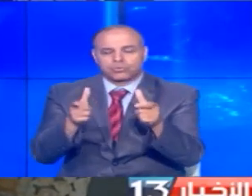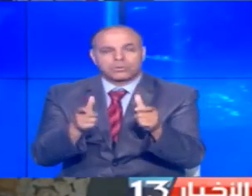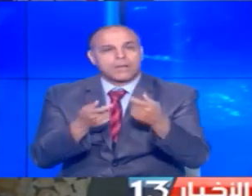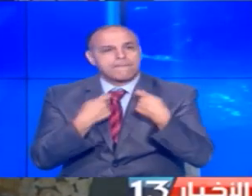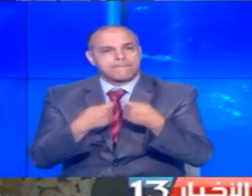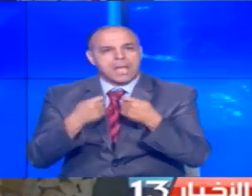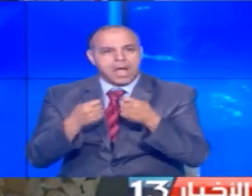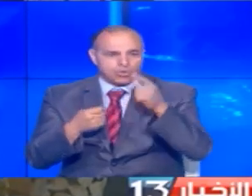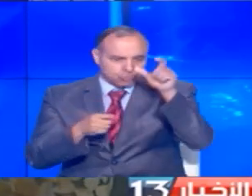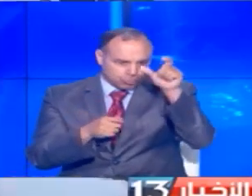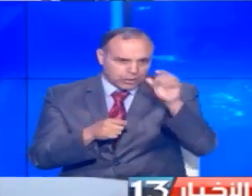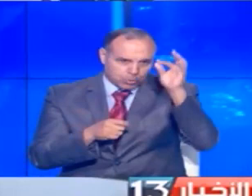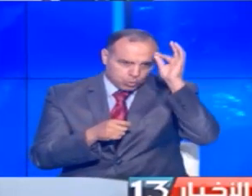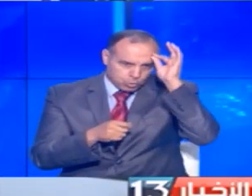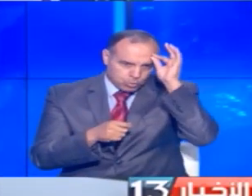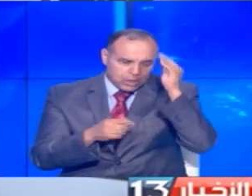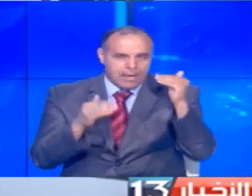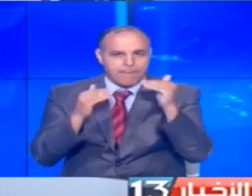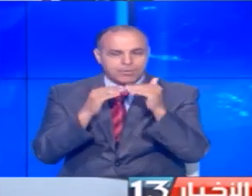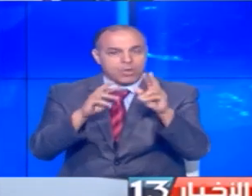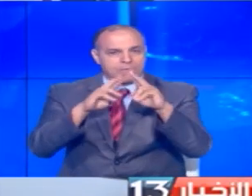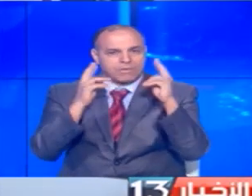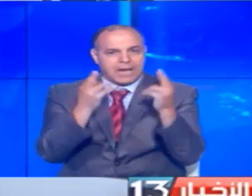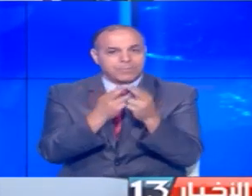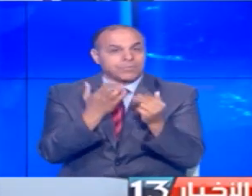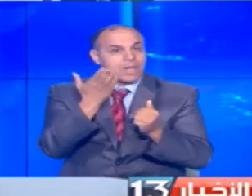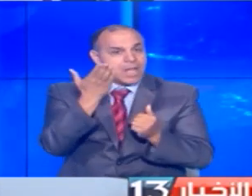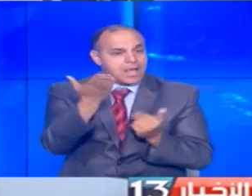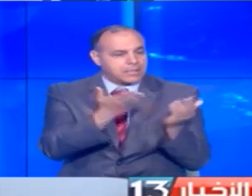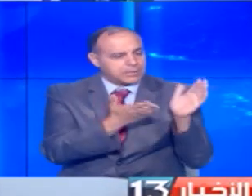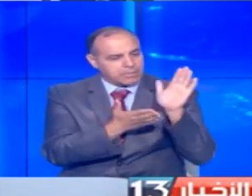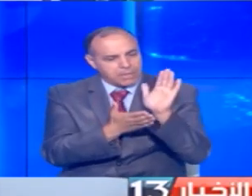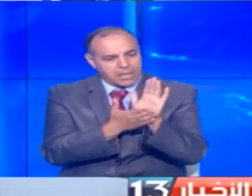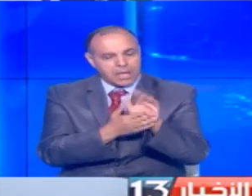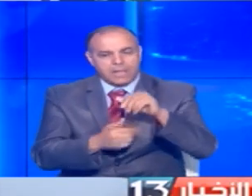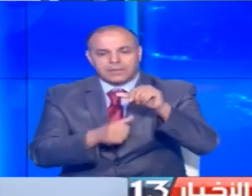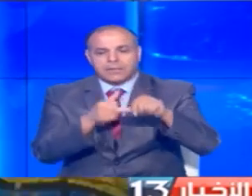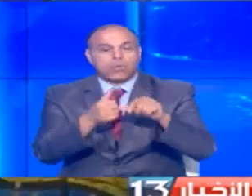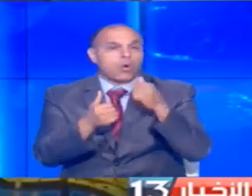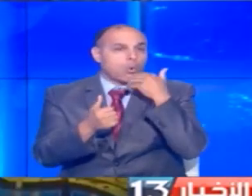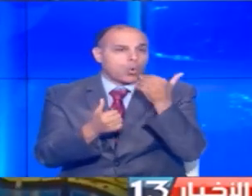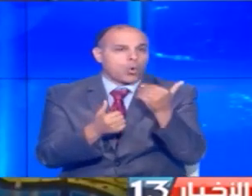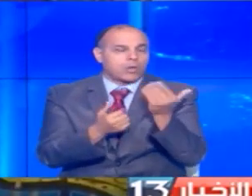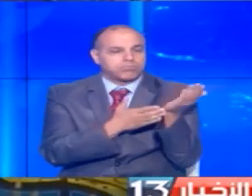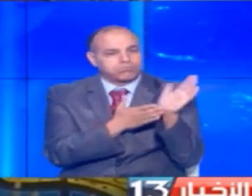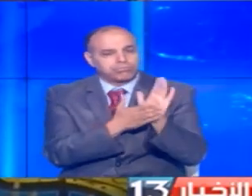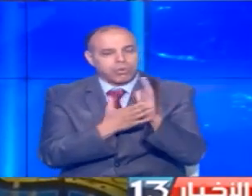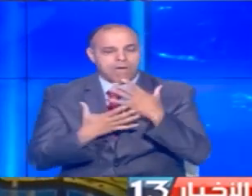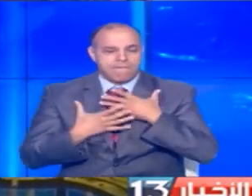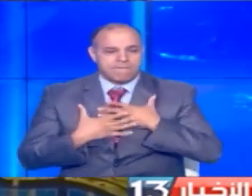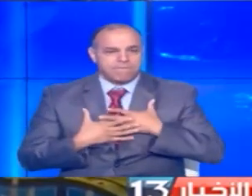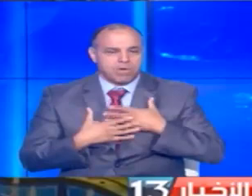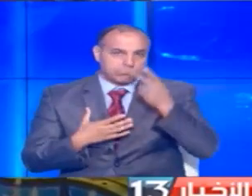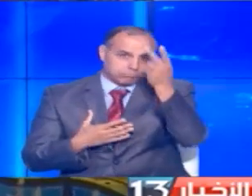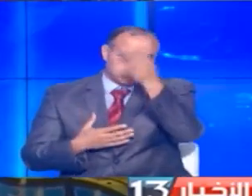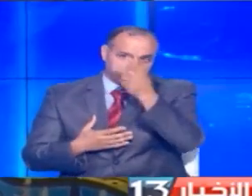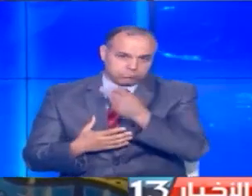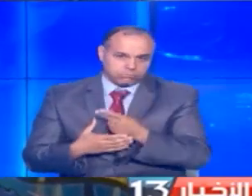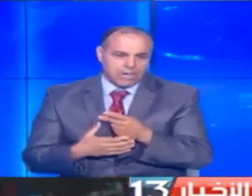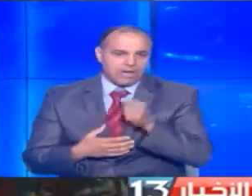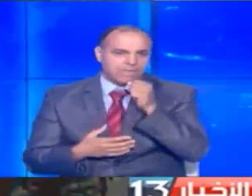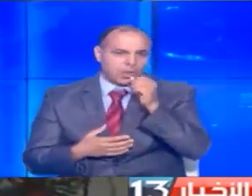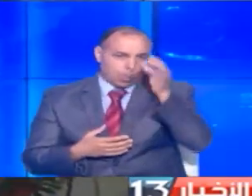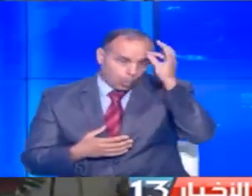للترويج للفنان التونسي على مستوى عالمي. كما تمثل هذه الدورة مناسبة لتعرف محبي الفن التشكيلي على